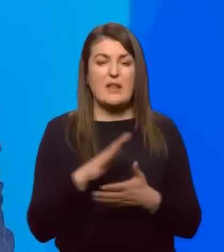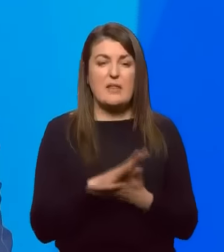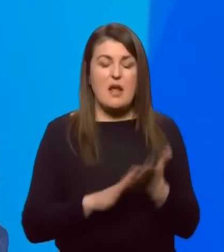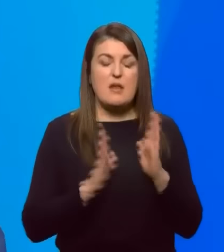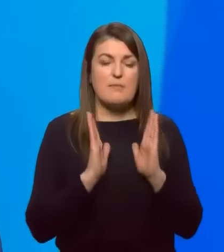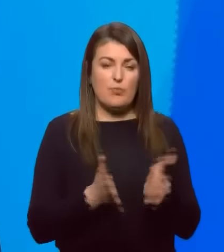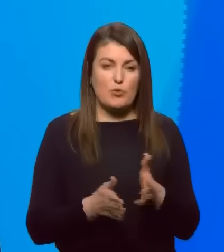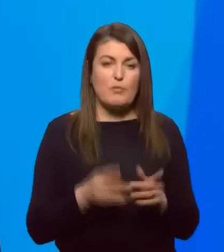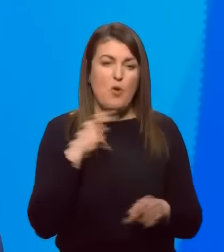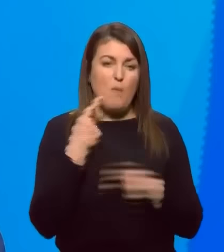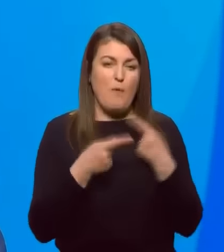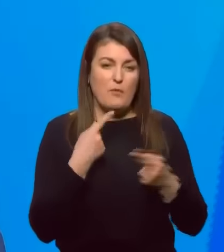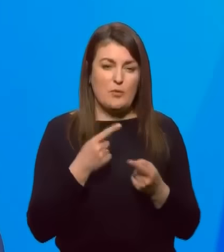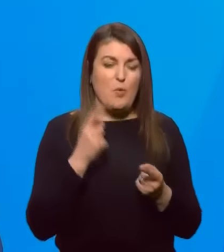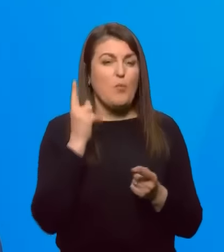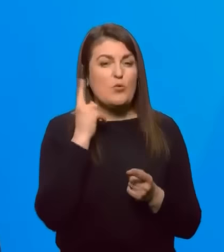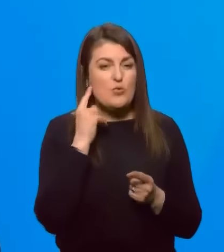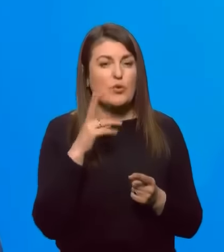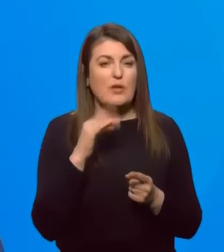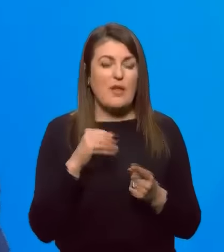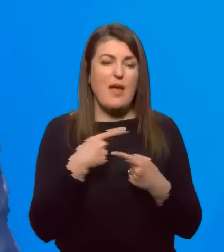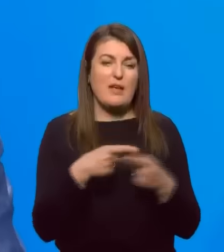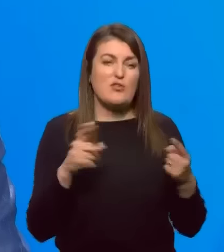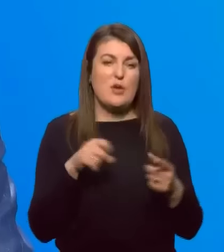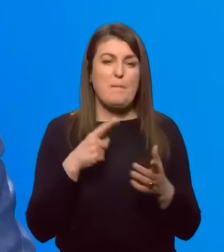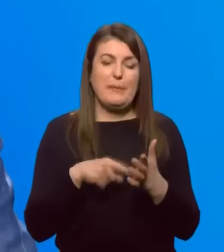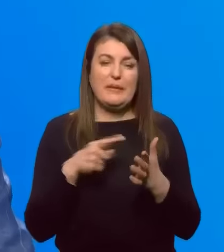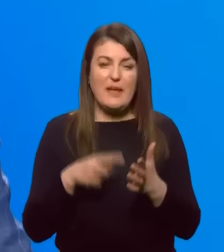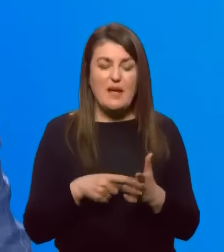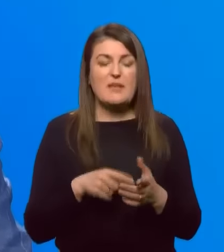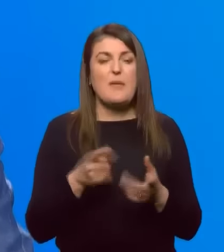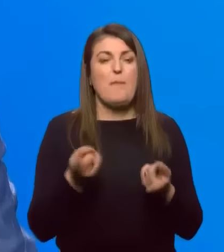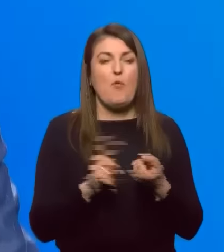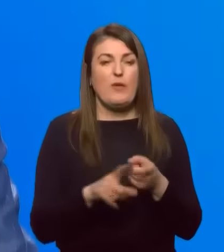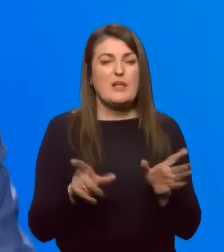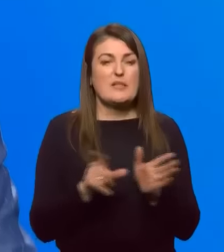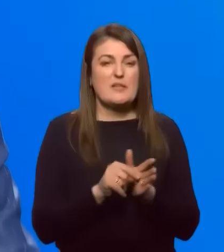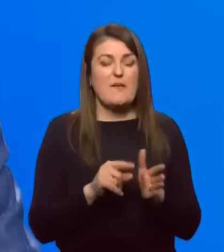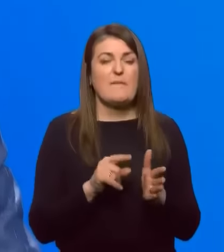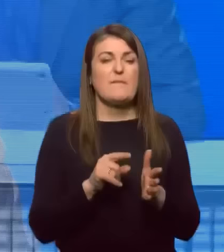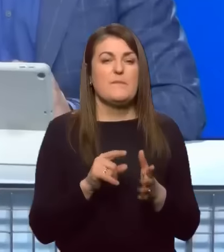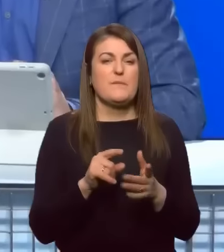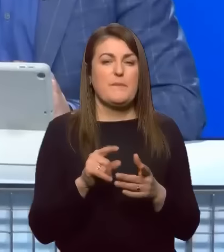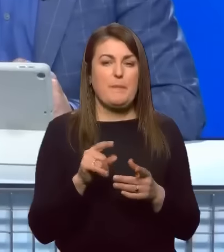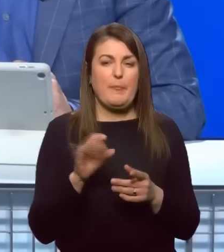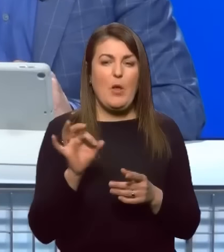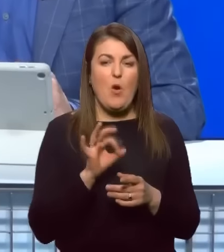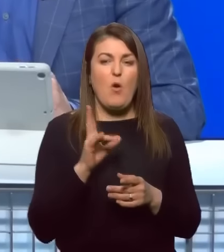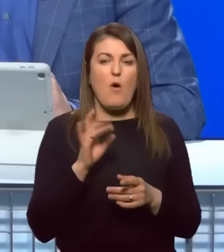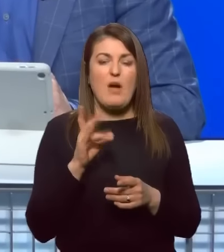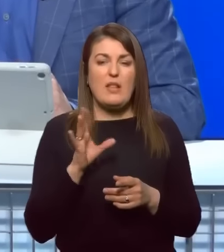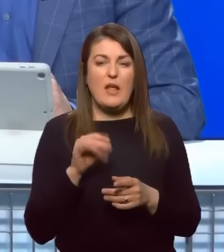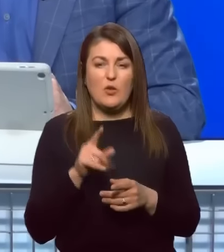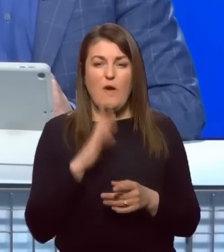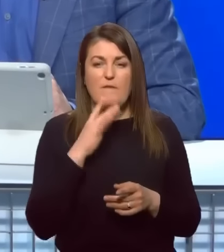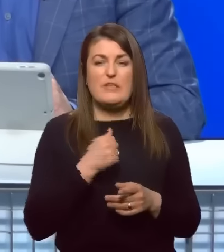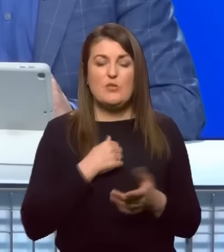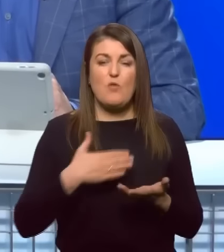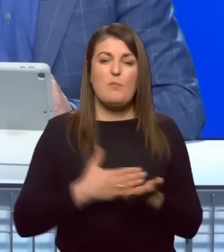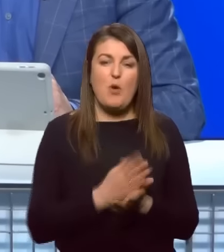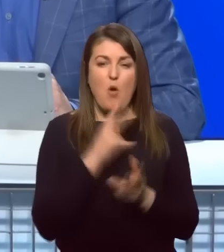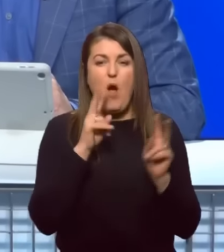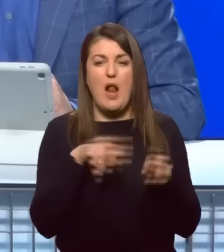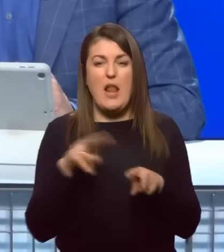далі будемо обговорювати, почути та інші питання, пов'язані з війною, з Олександром Коваленком,